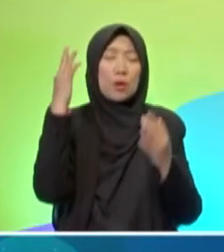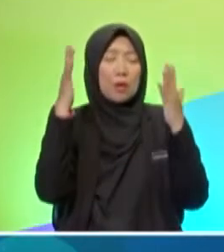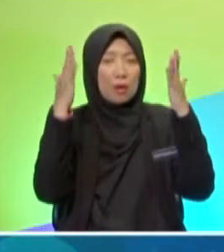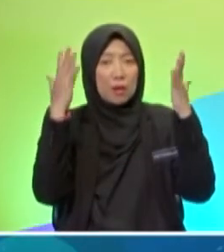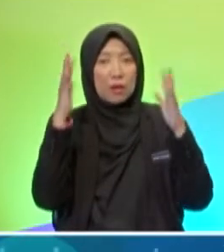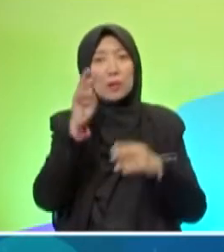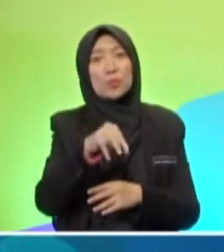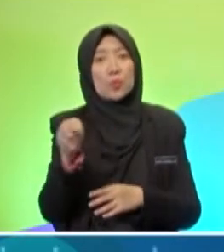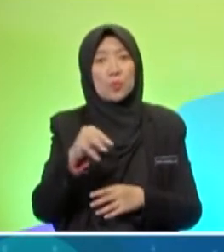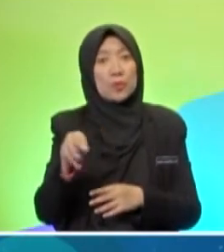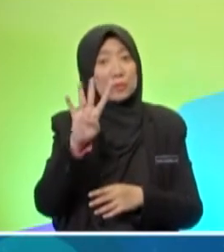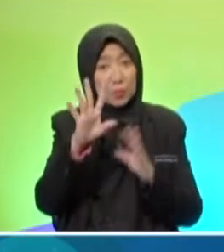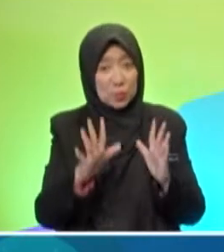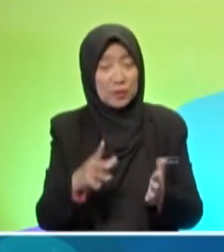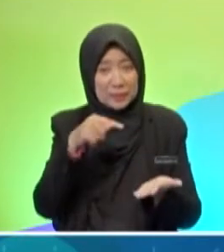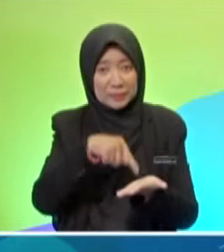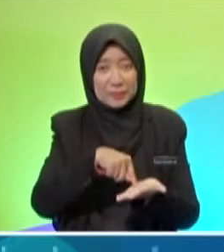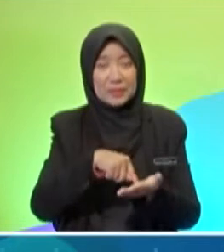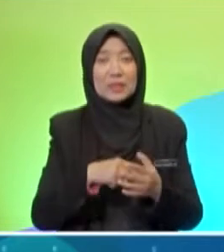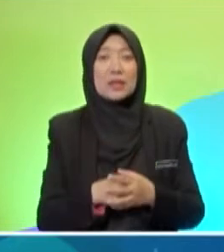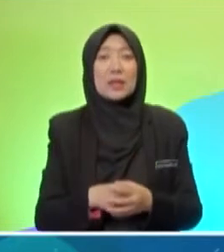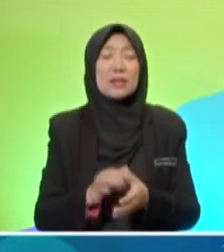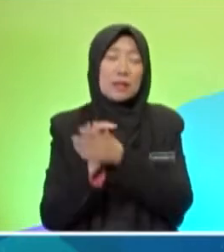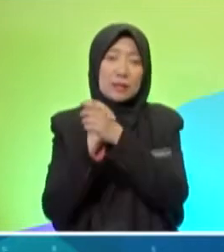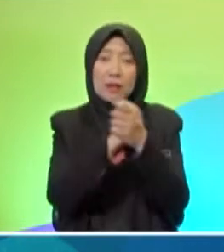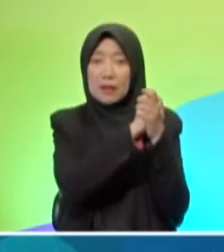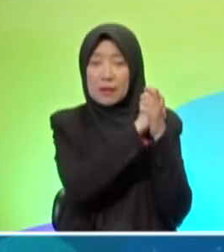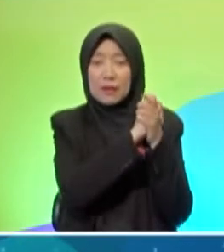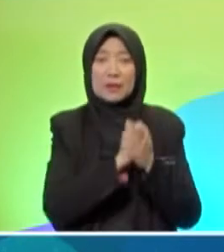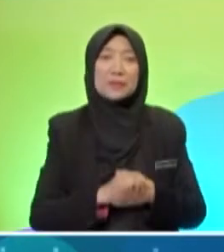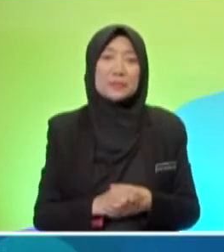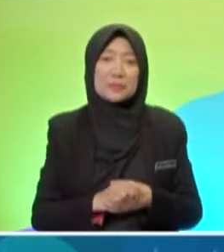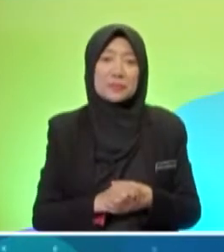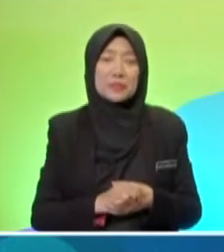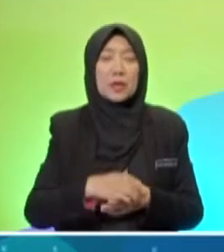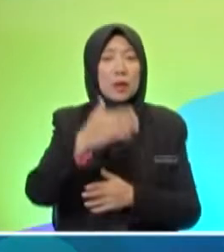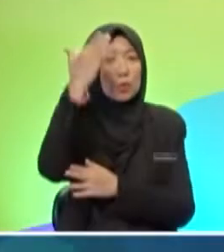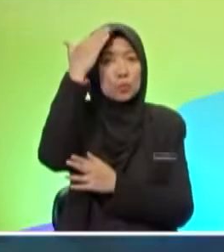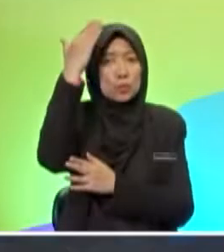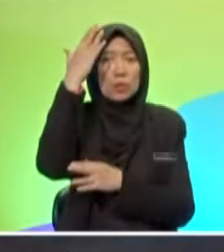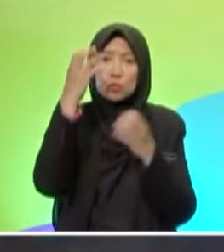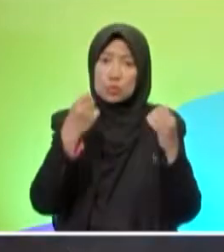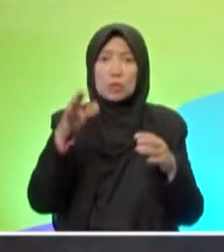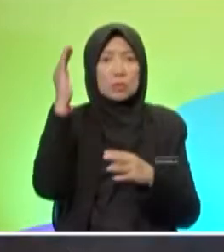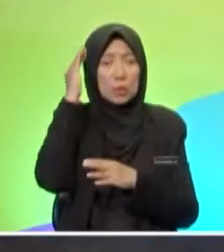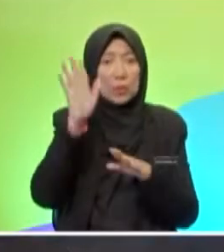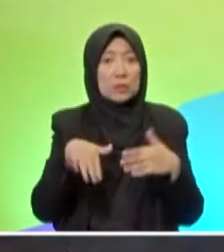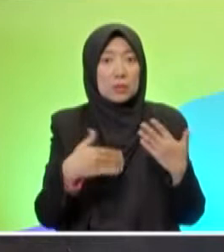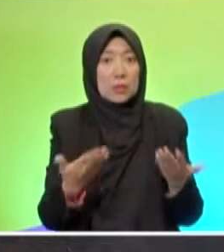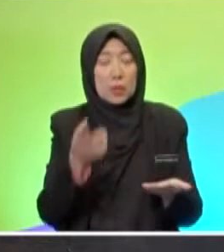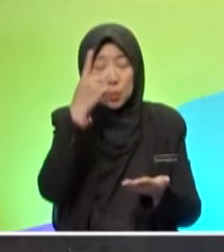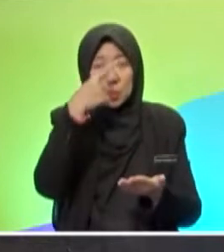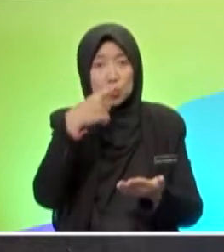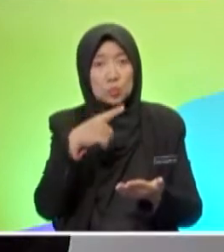kemampuan anak murid tadi tadi tanya jadi Alhamdulillah mereka datang udah Bagaimana cara